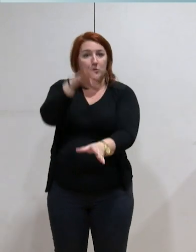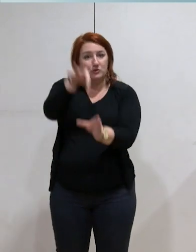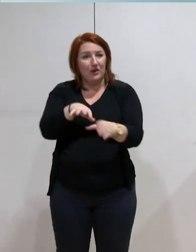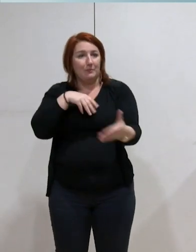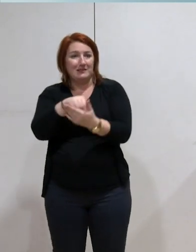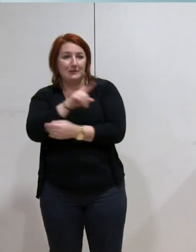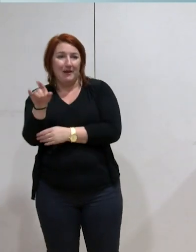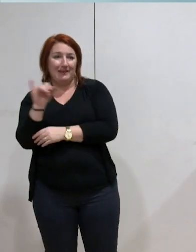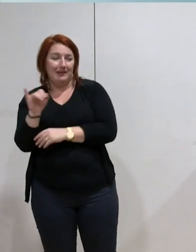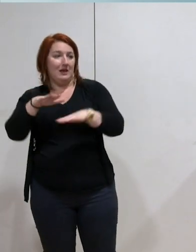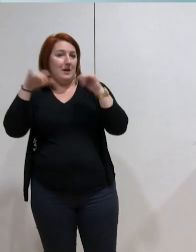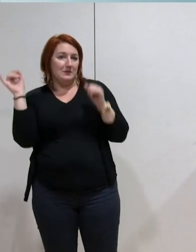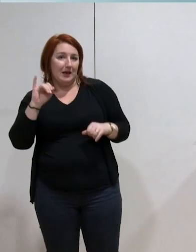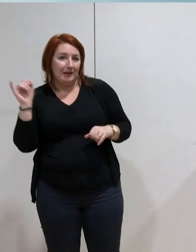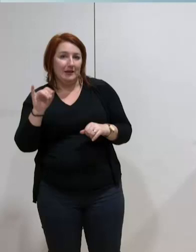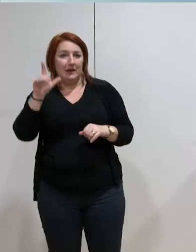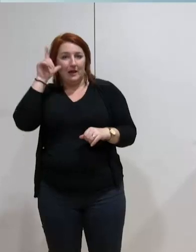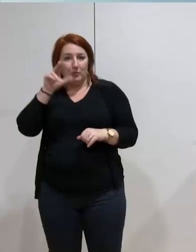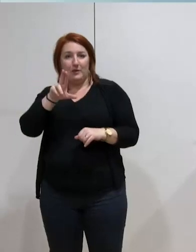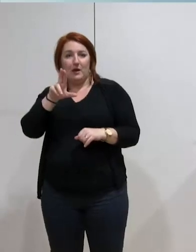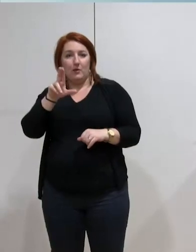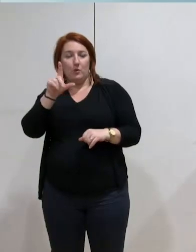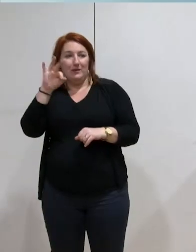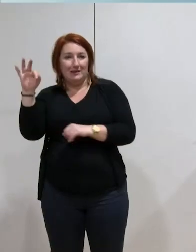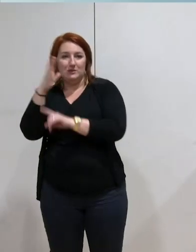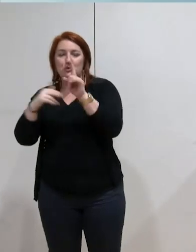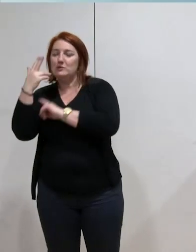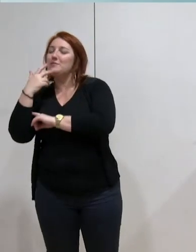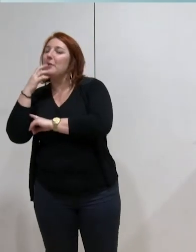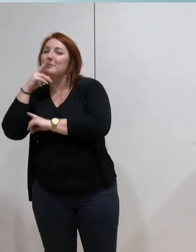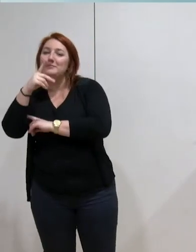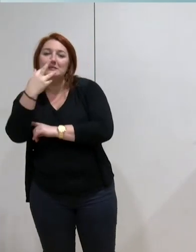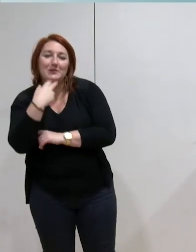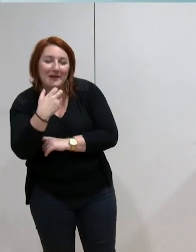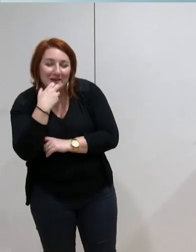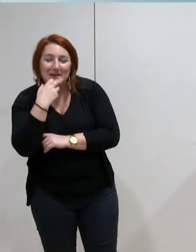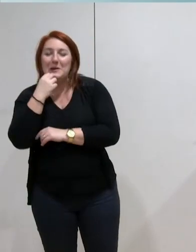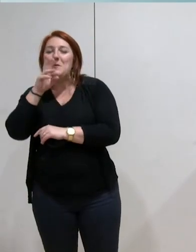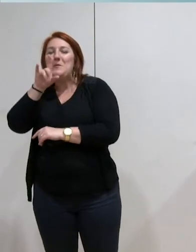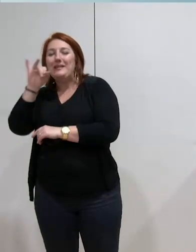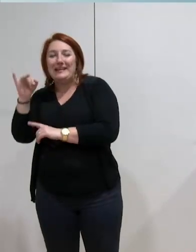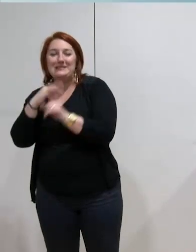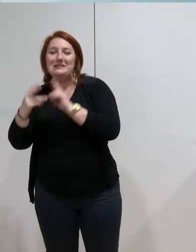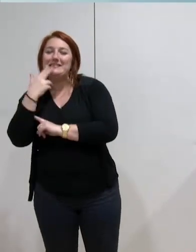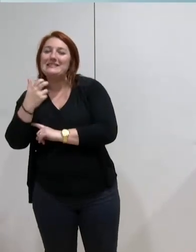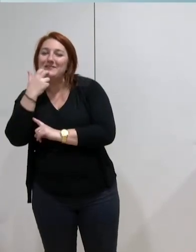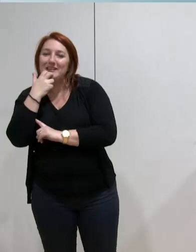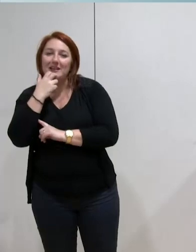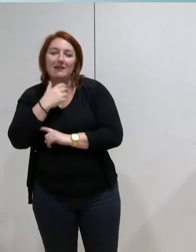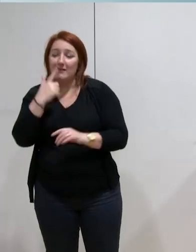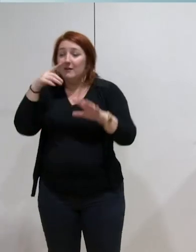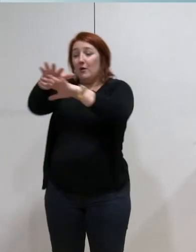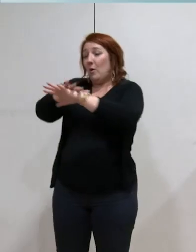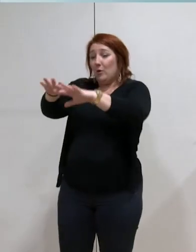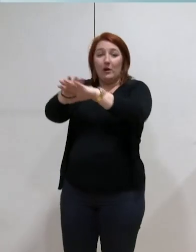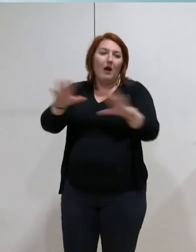vote qui s'abstient républicain citoyen udi société civile on les reconnaî plus ave